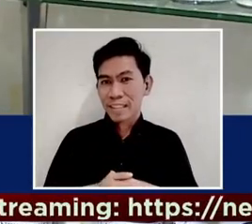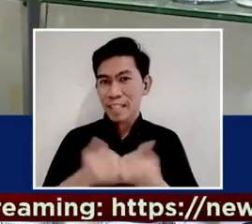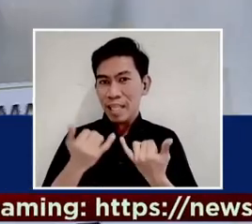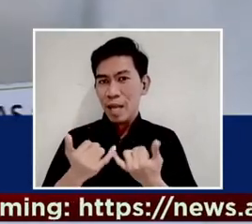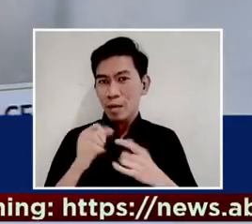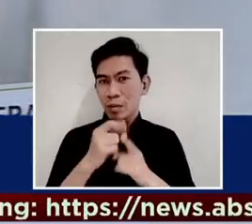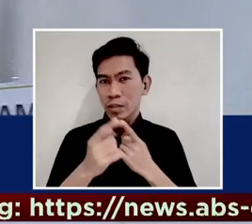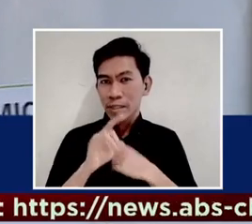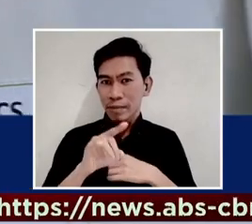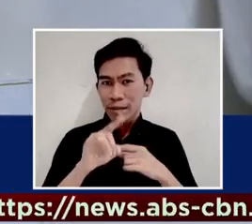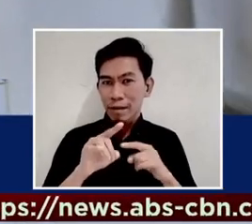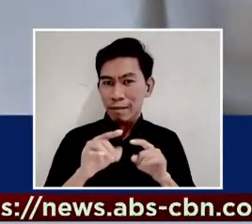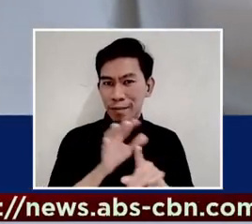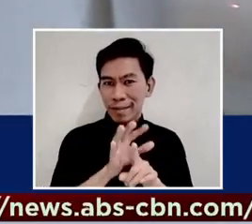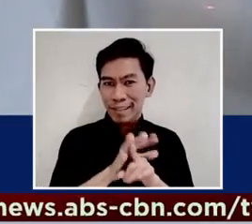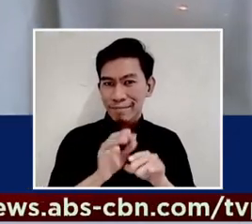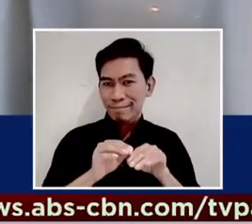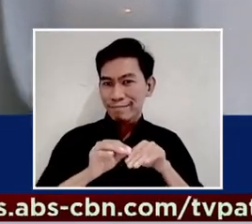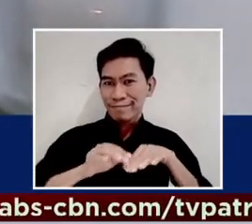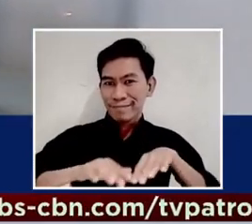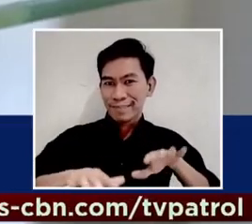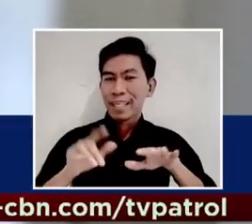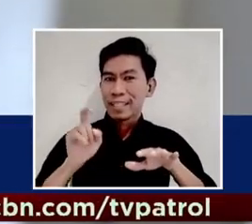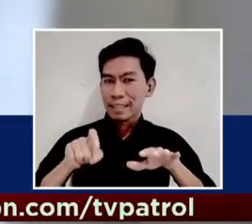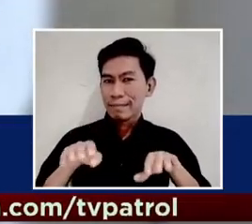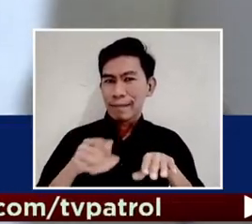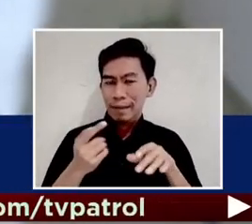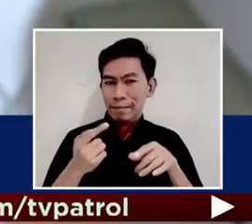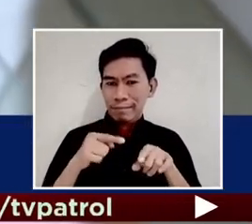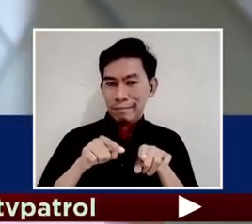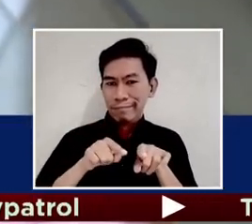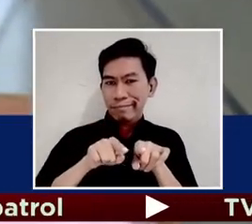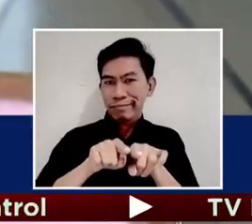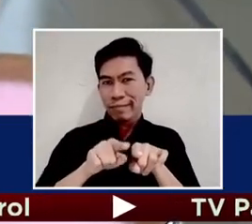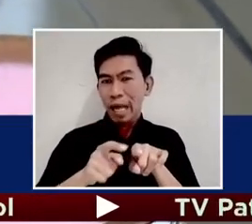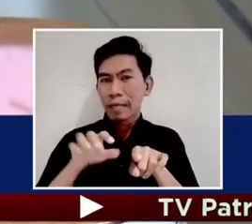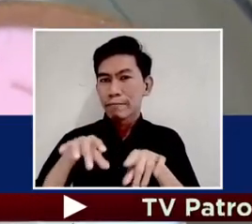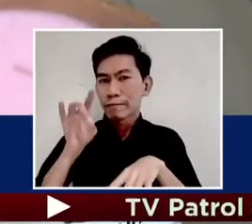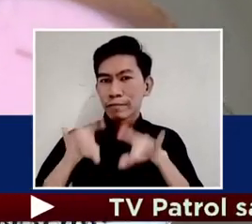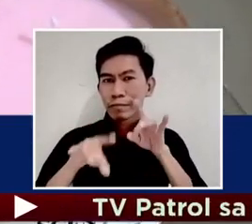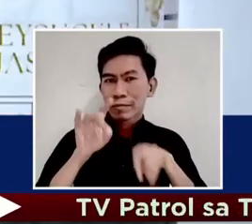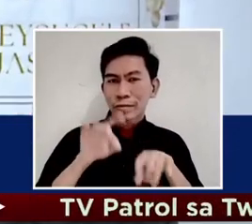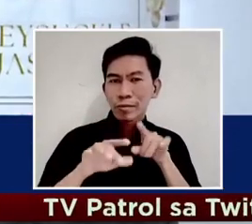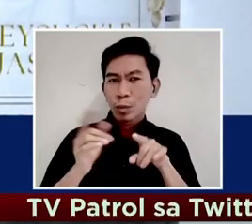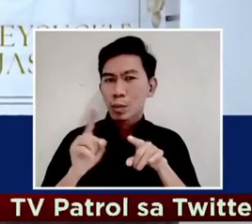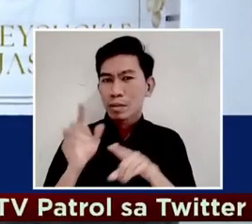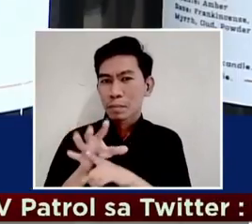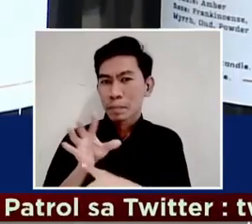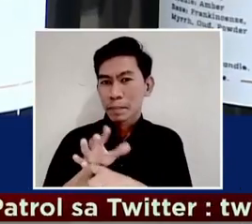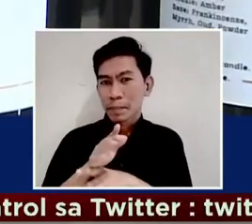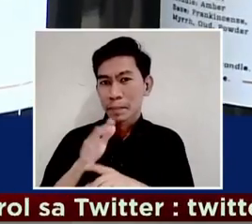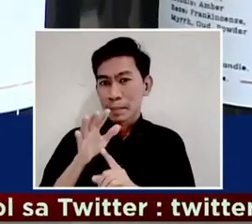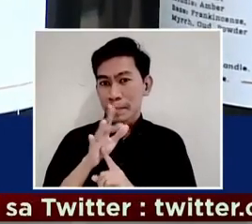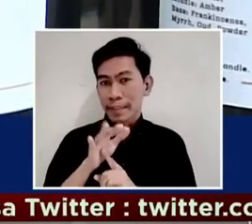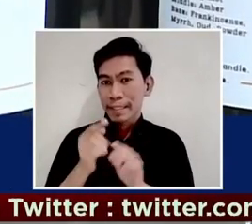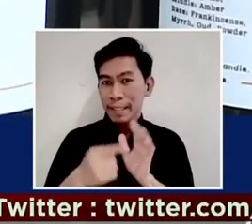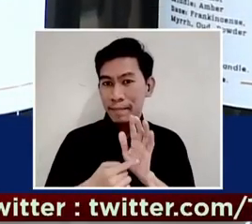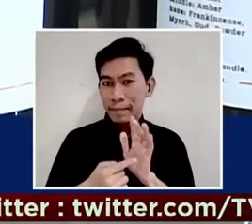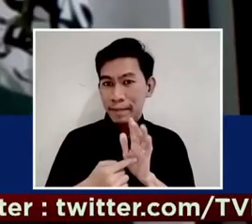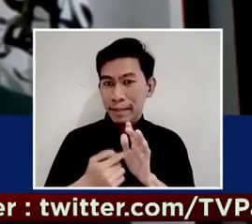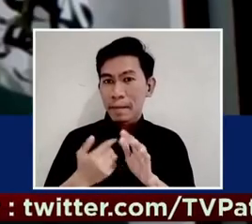kailangan matutong sumabay at mag-discover ng mga usong kandila gaya ng paggawa ng mga scented